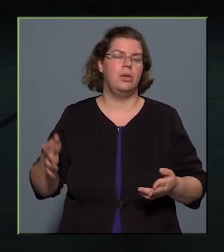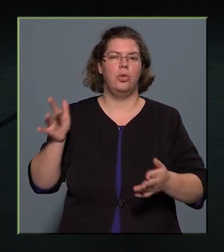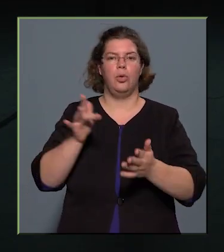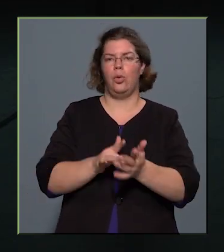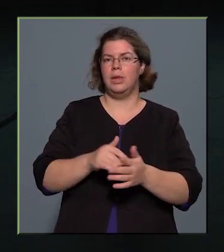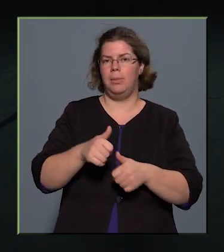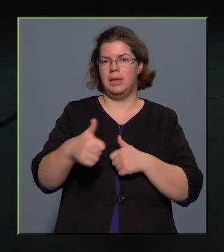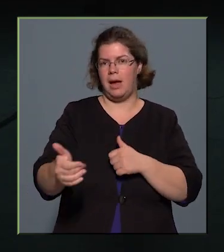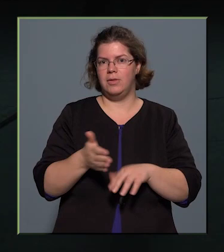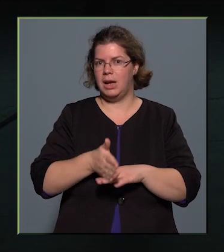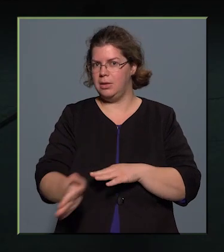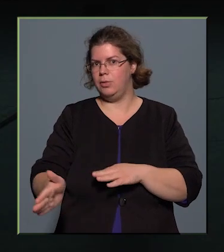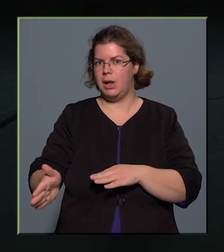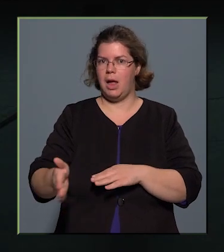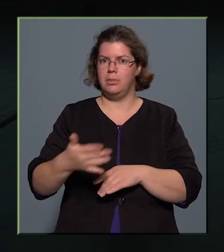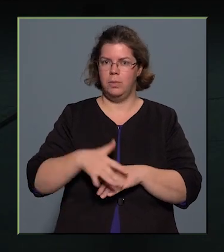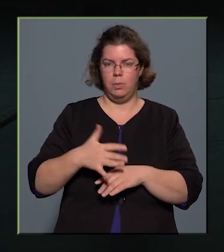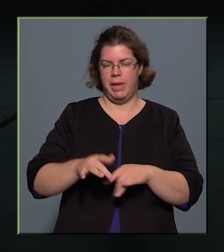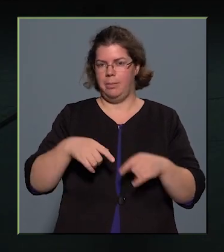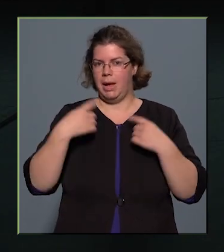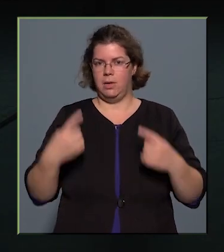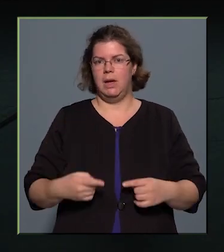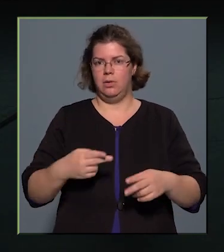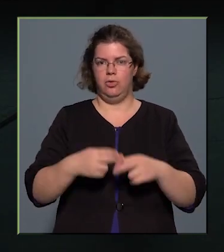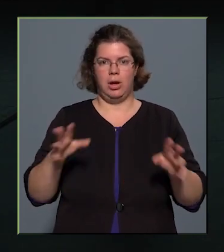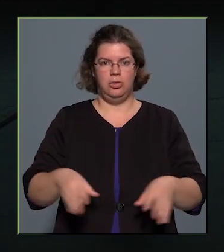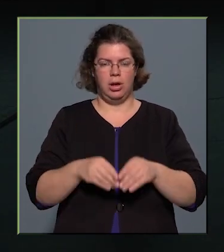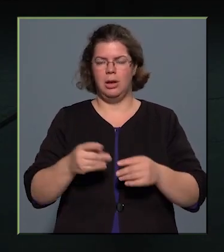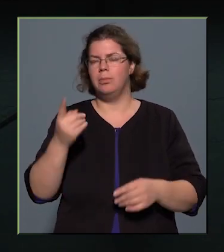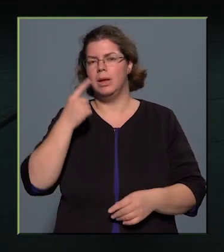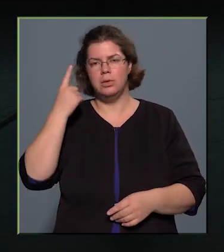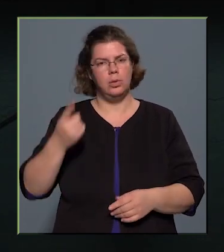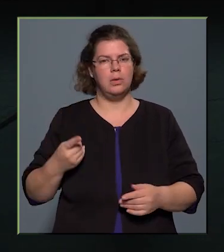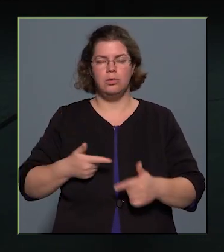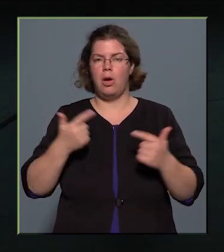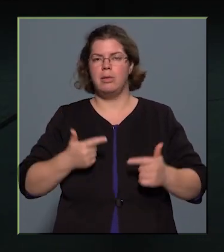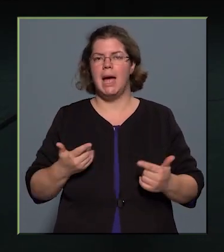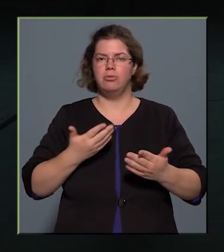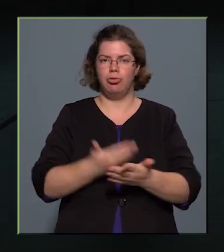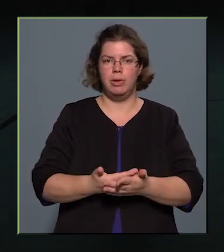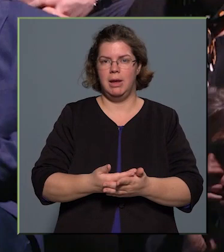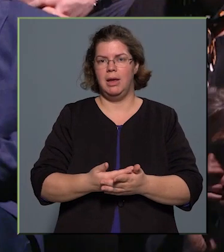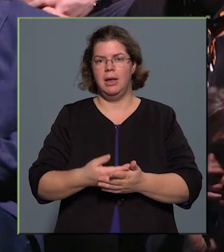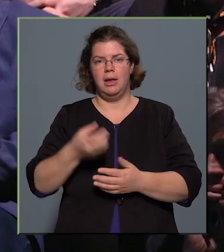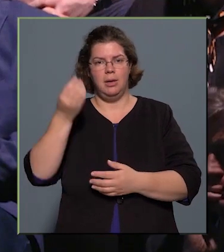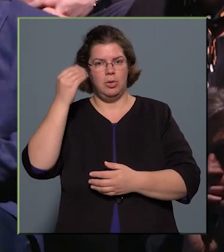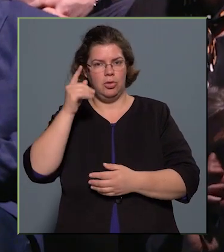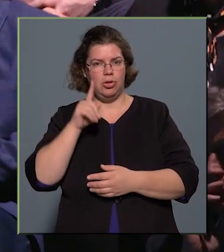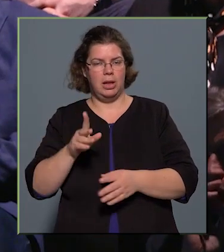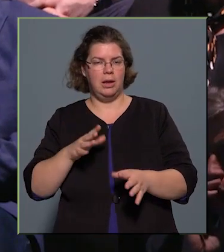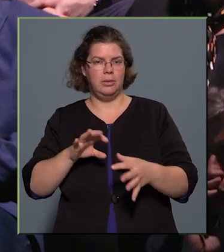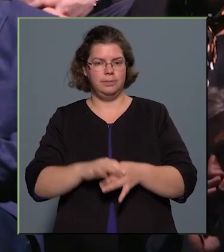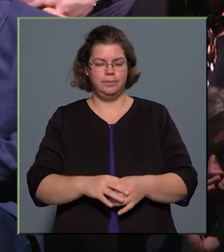középtáv irányvonalát igyekeznek meghatározni a segítségeddel, akkor miket tudsz tanácsolni AI kapcsolatban? Kicsit